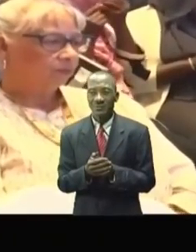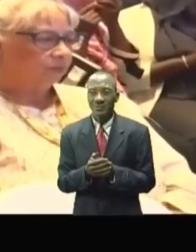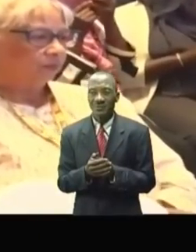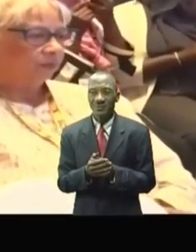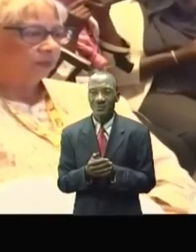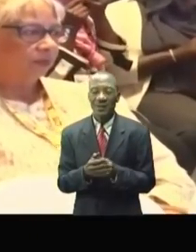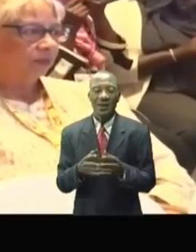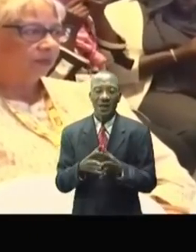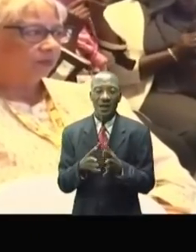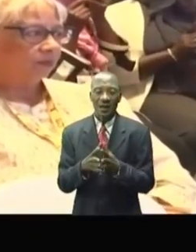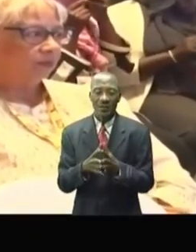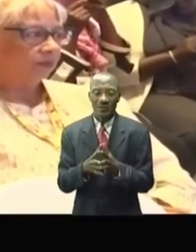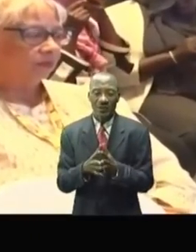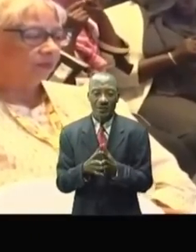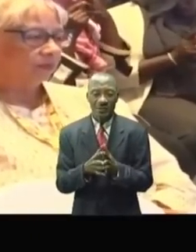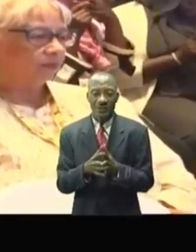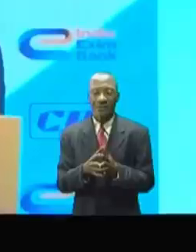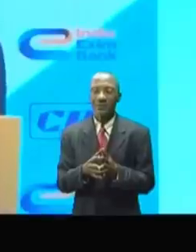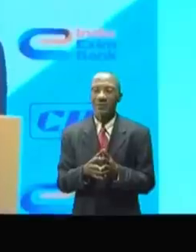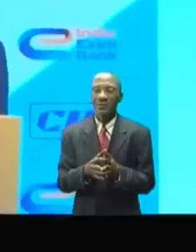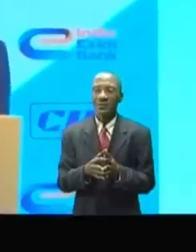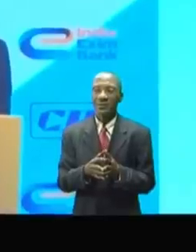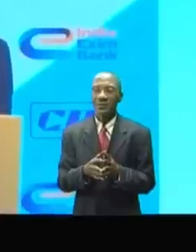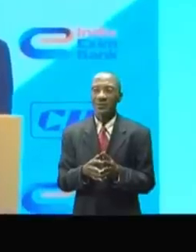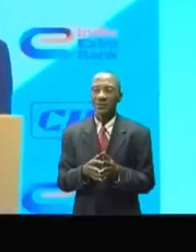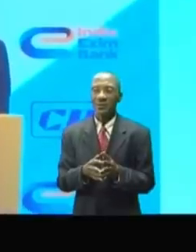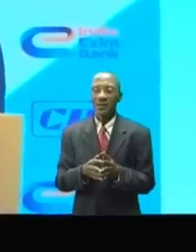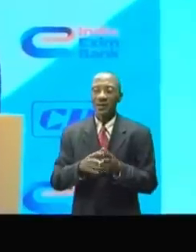hydroélectrique, estimé à 100 000 MW,